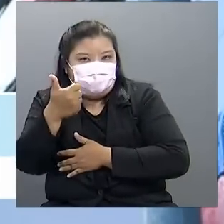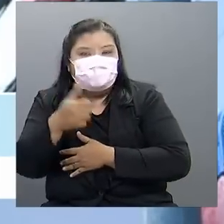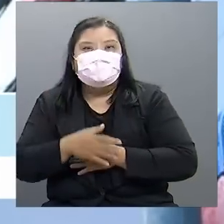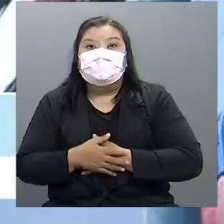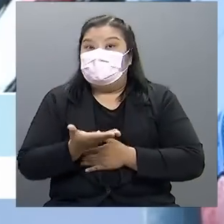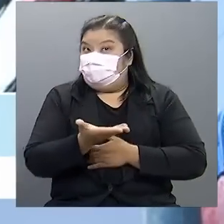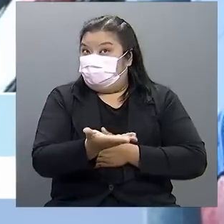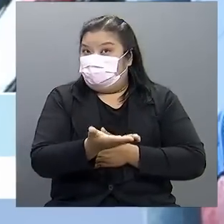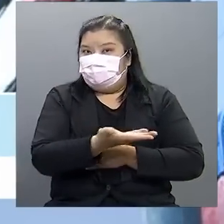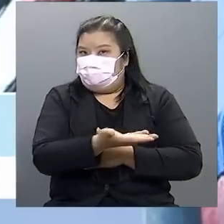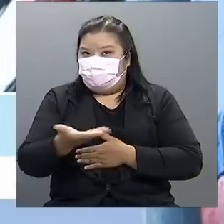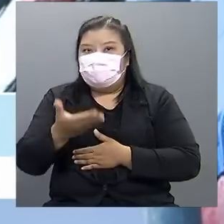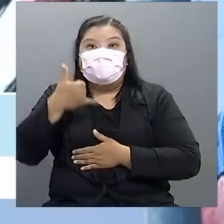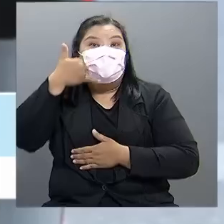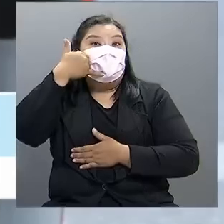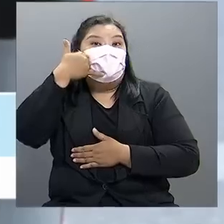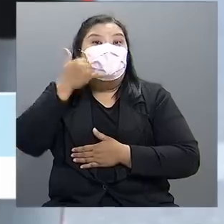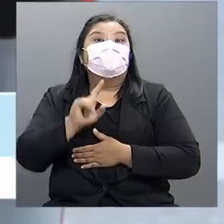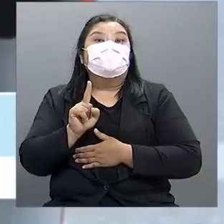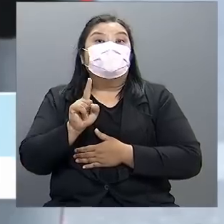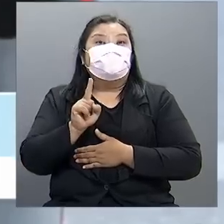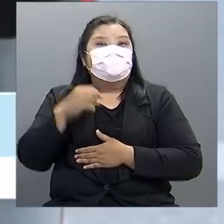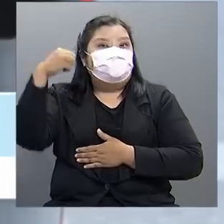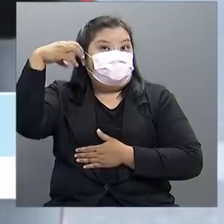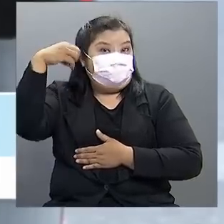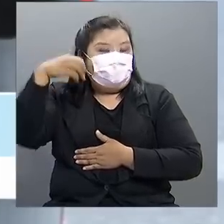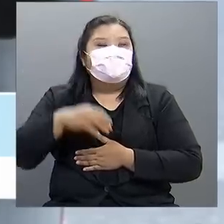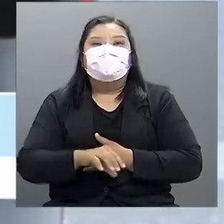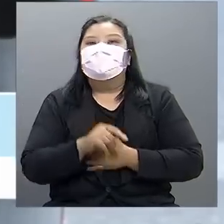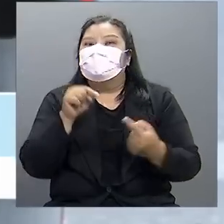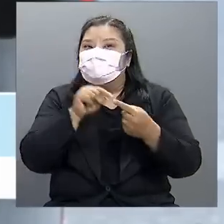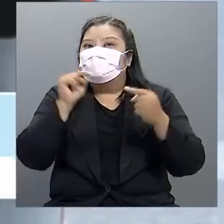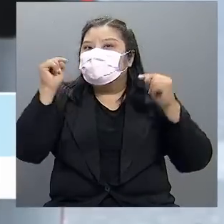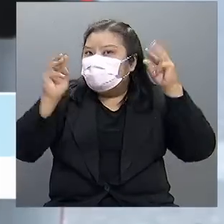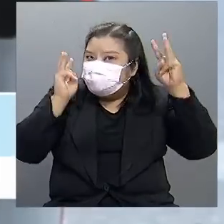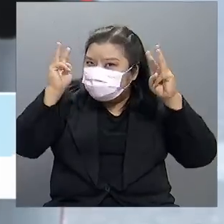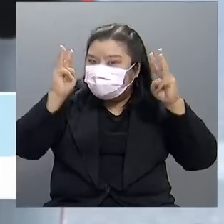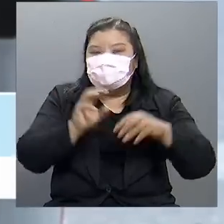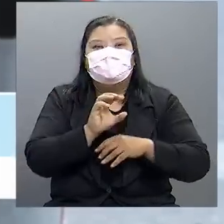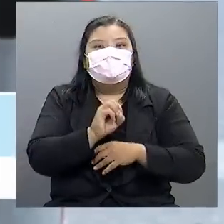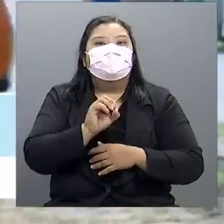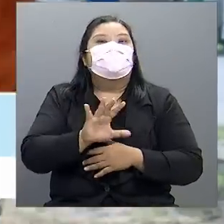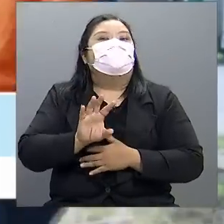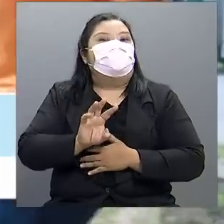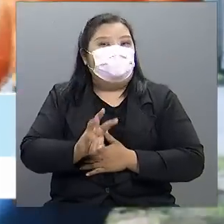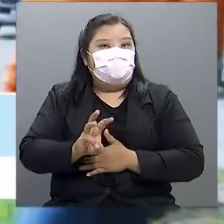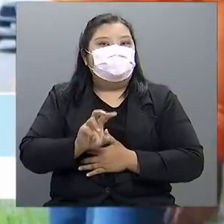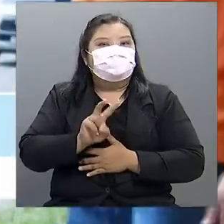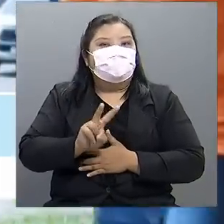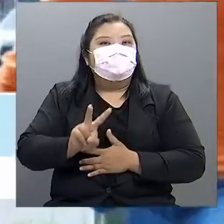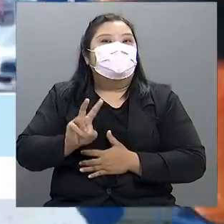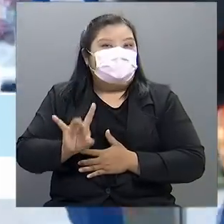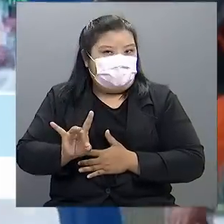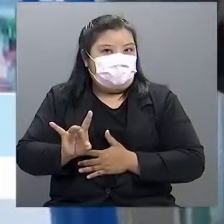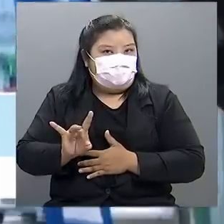อันนี้คือของการไปฟาส่นพวมมีภาคจังหวดนครสวรร 056-228-